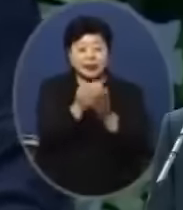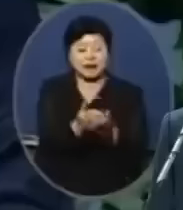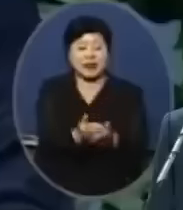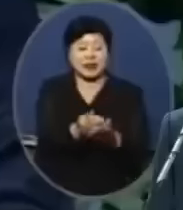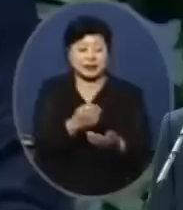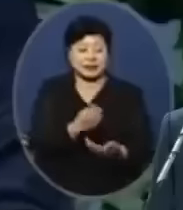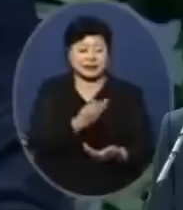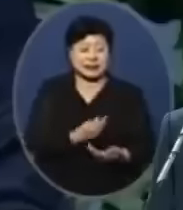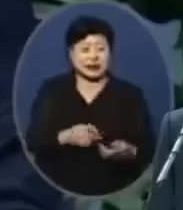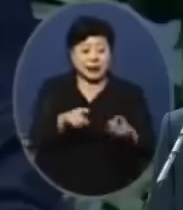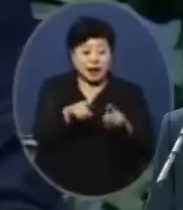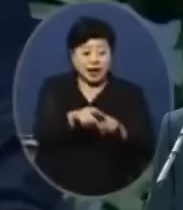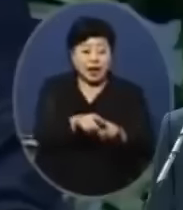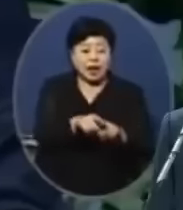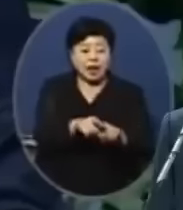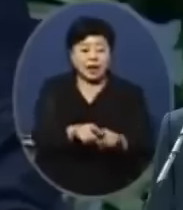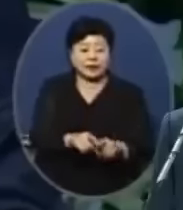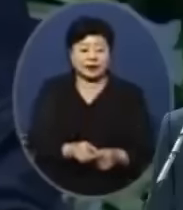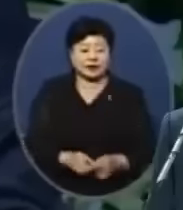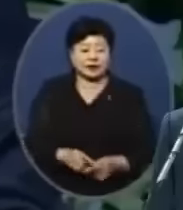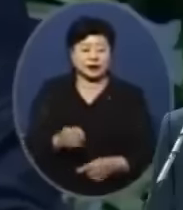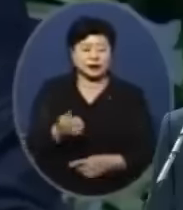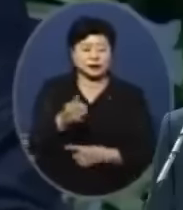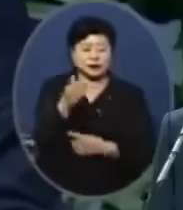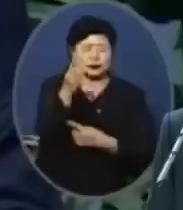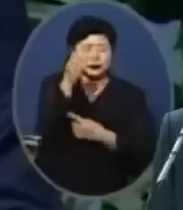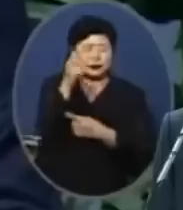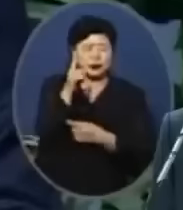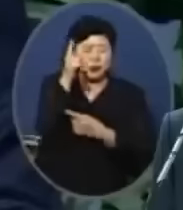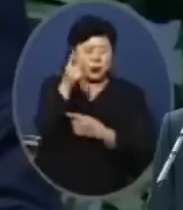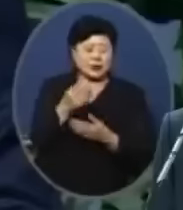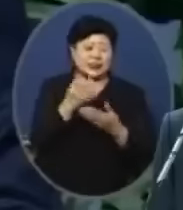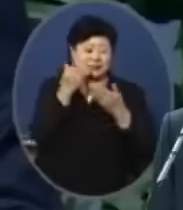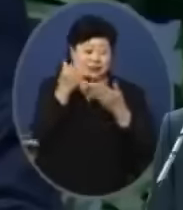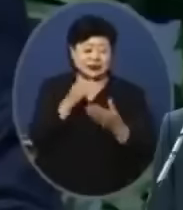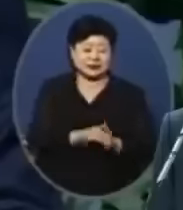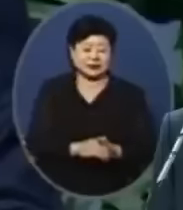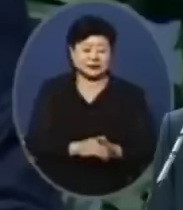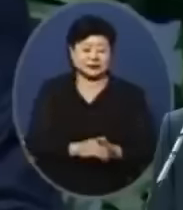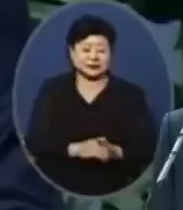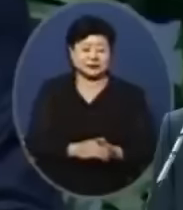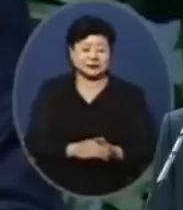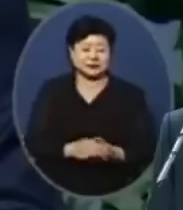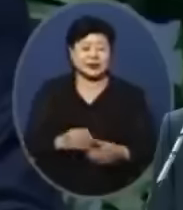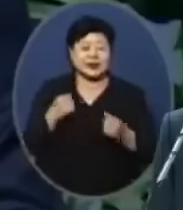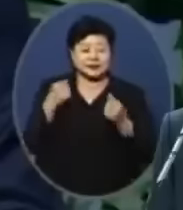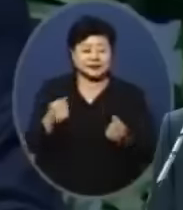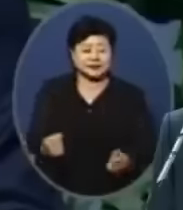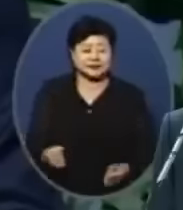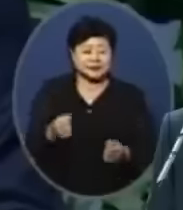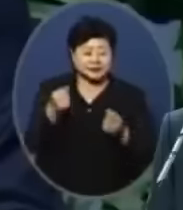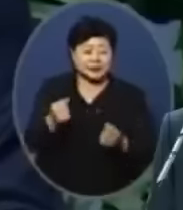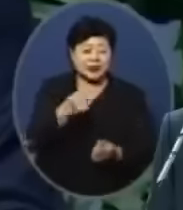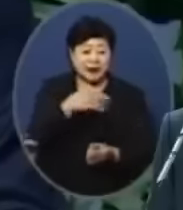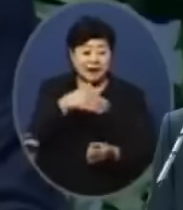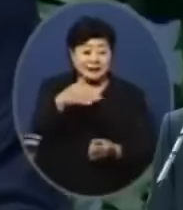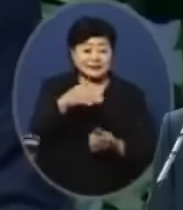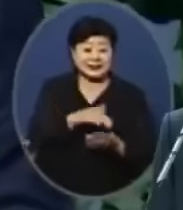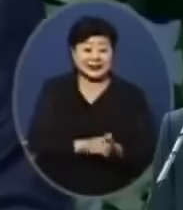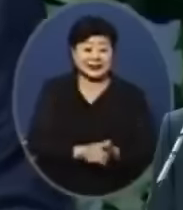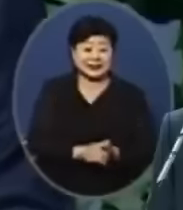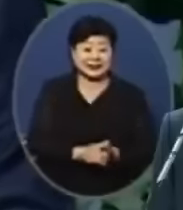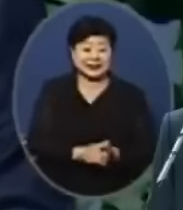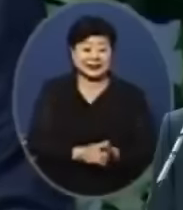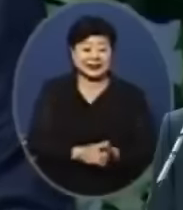타고 돛을 높이 세워서 미끄러지듯이 바다를 건너가고 있었습니다.